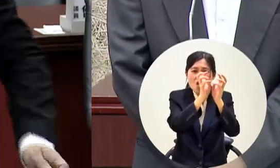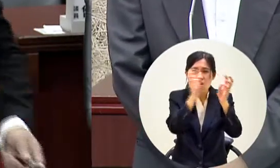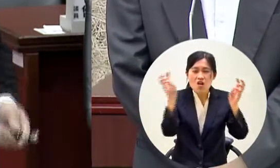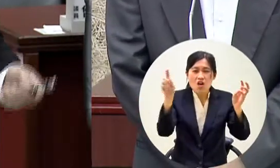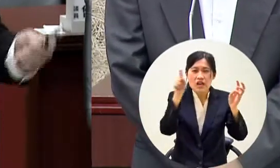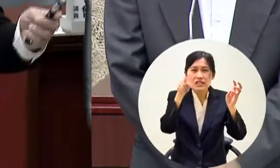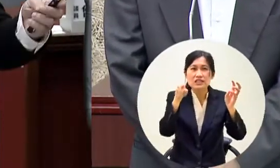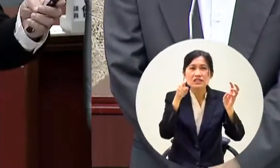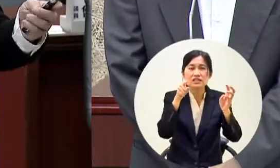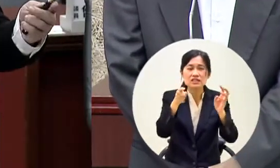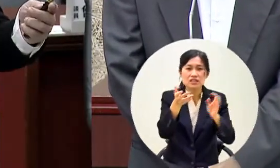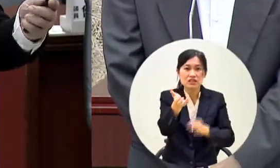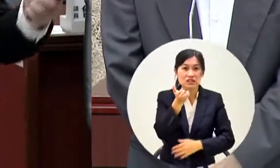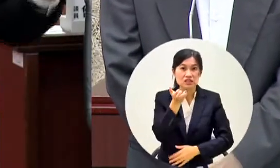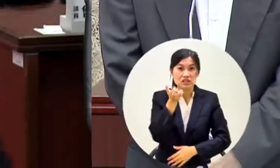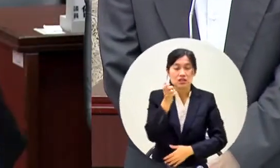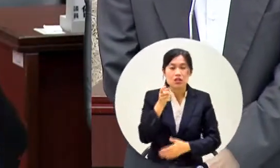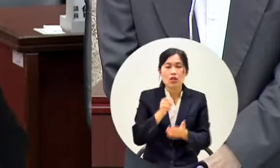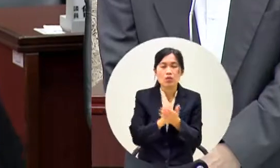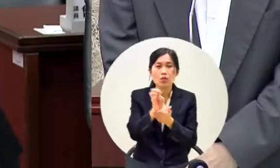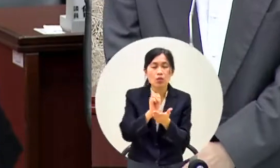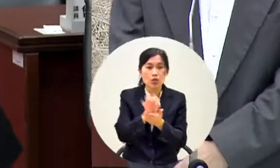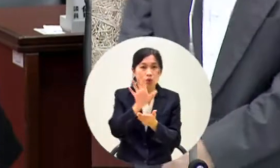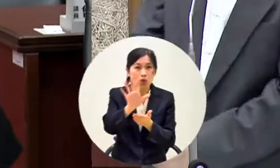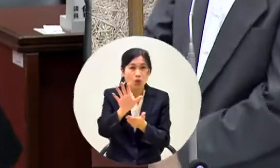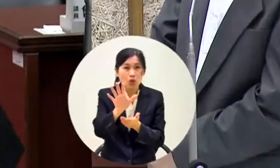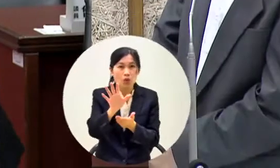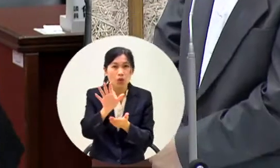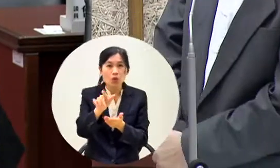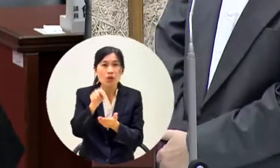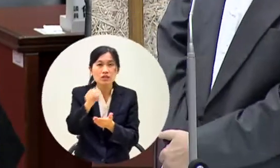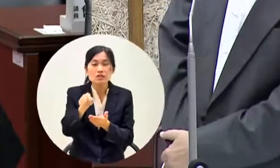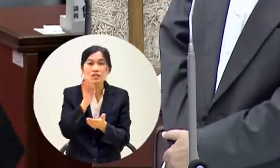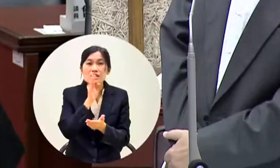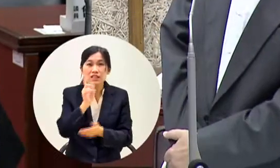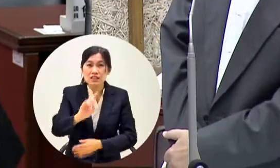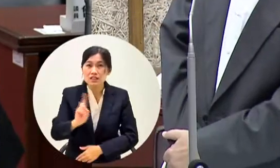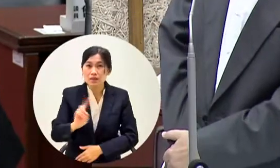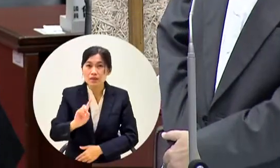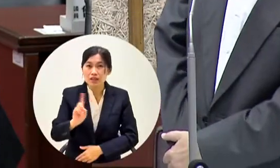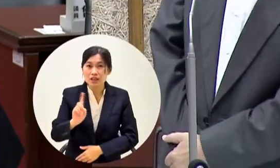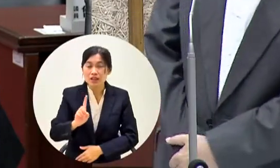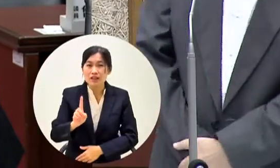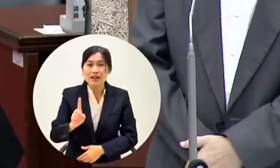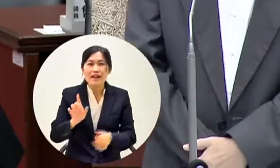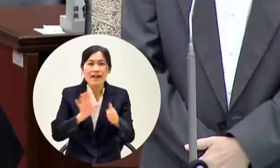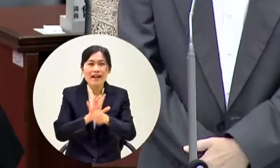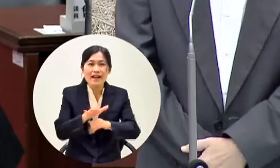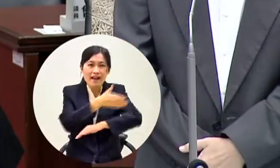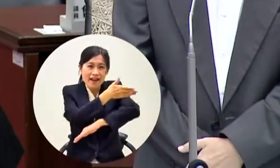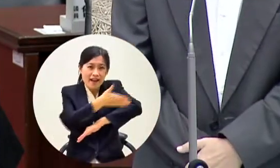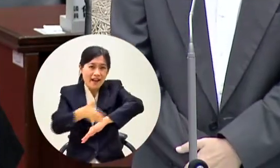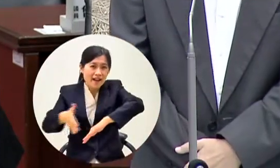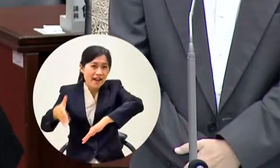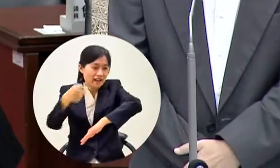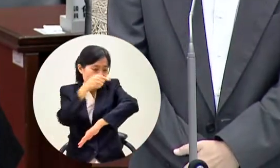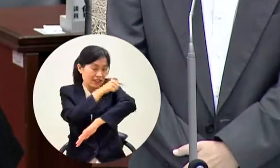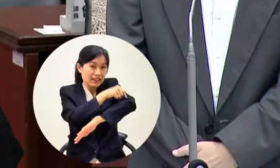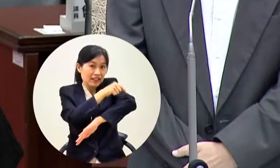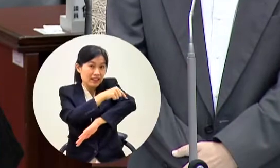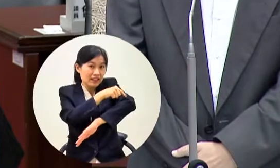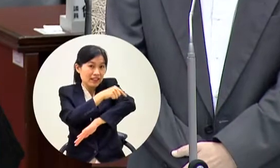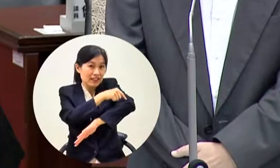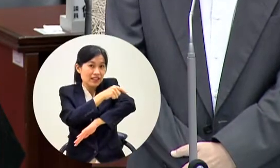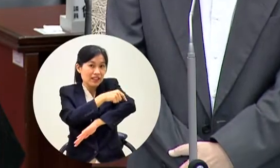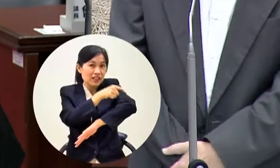因进前就是因有报告讲，像这就是吼、哦、爱河沿途，因讲要